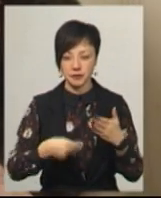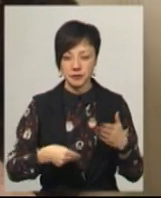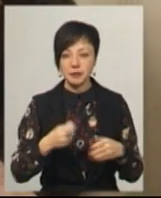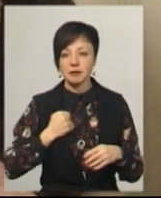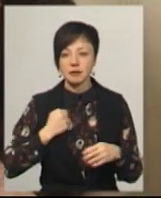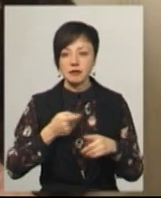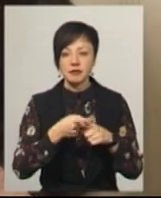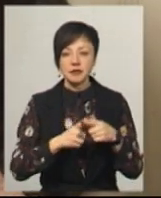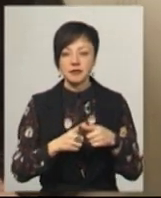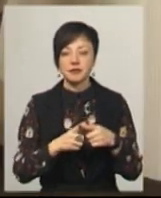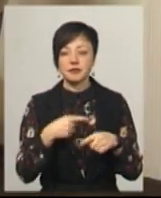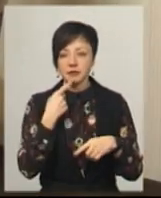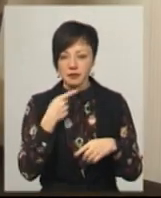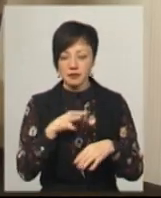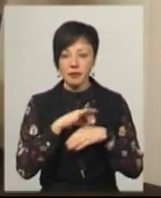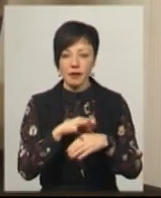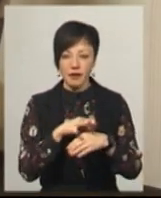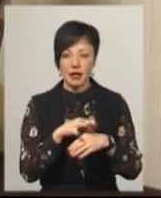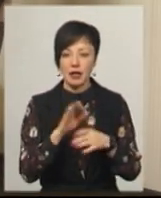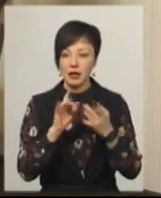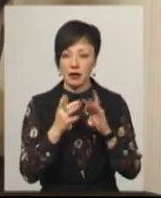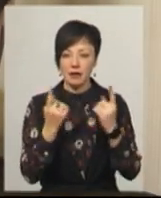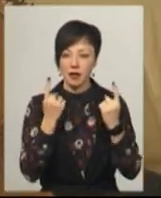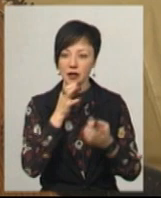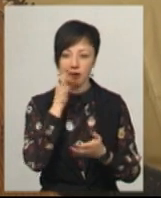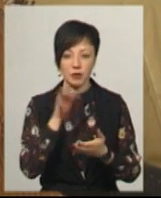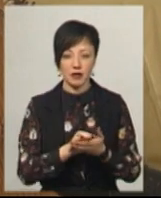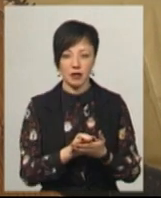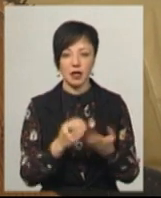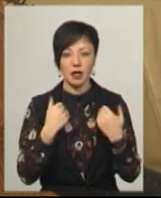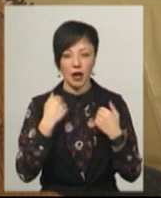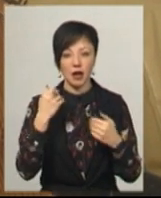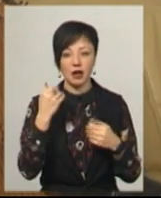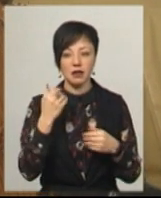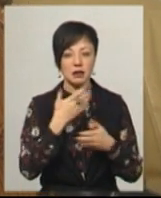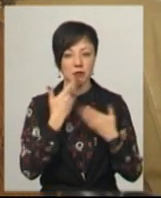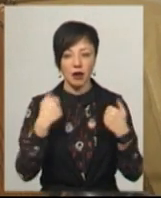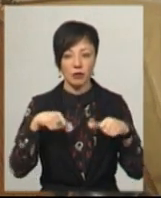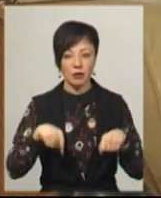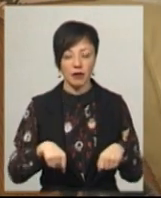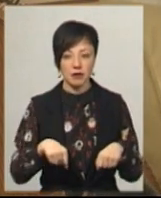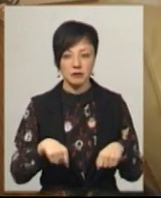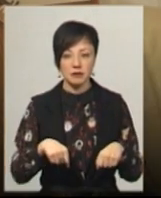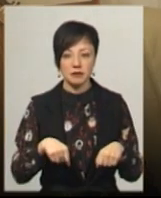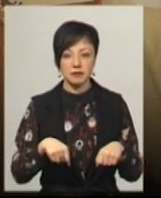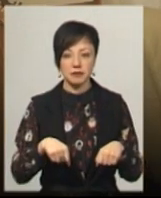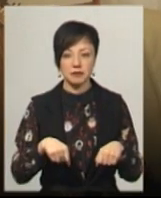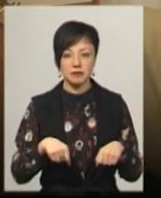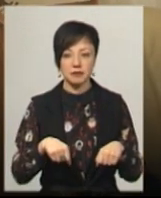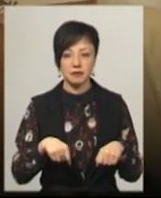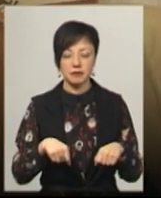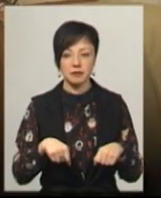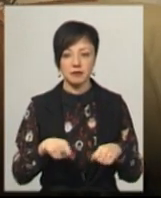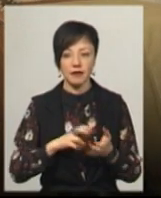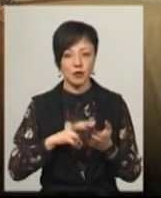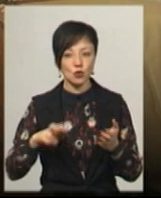десь половина. Олександр каже, ведення блогу для нього велика відповідальність. Я не маю права